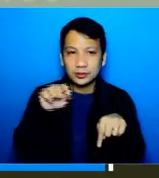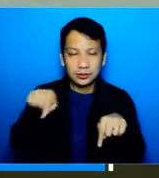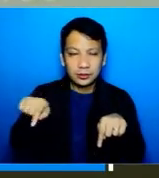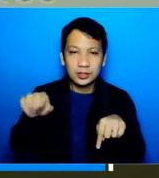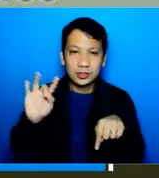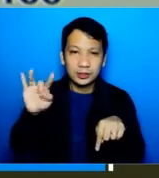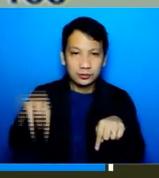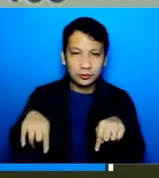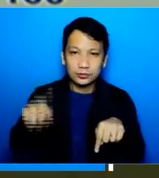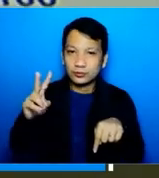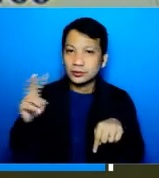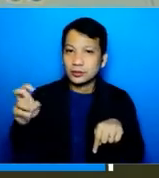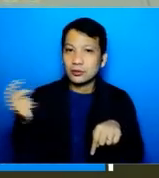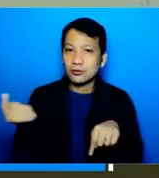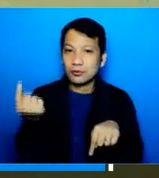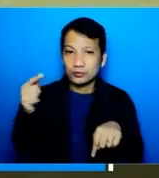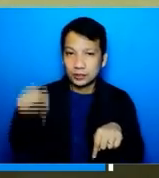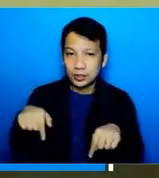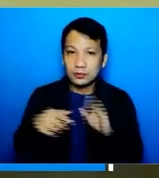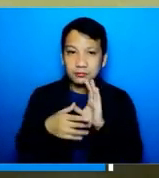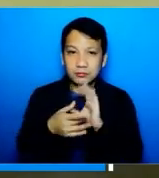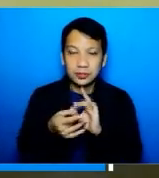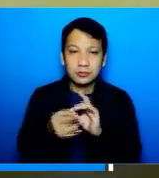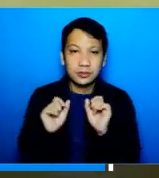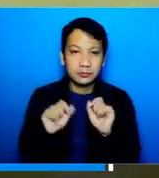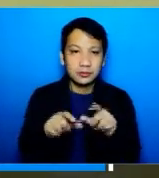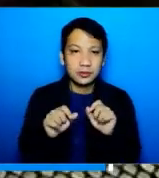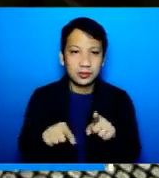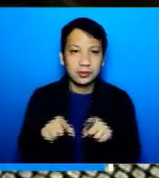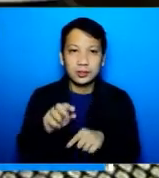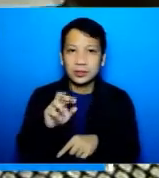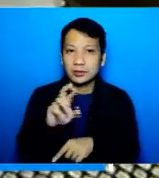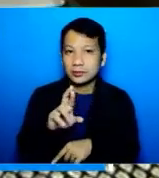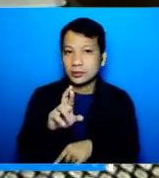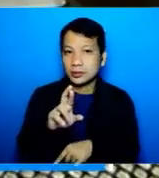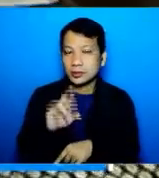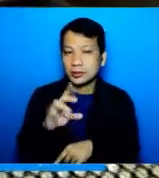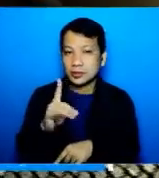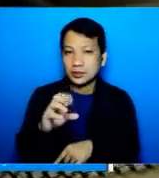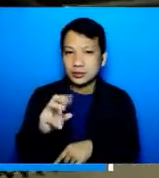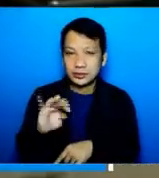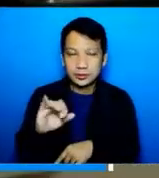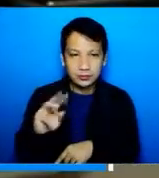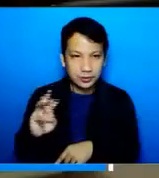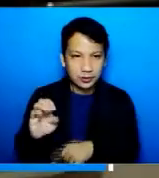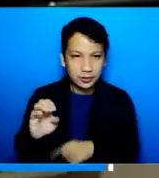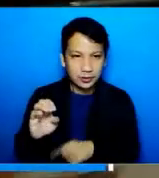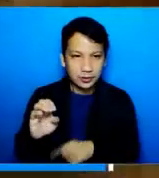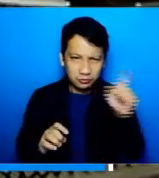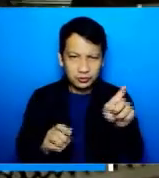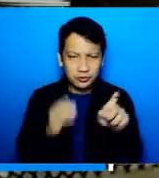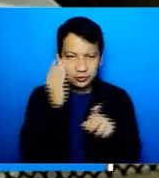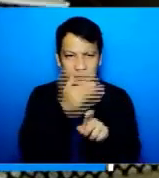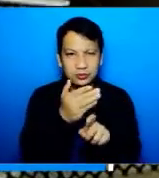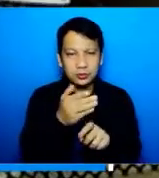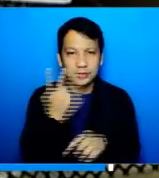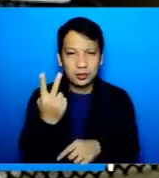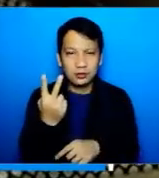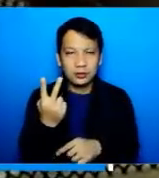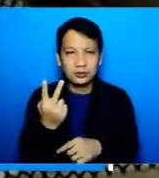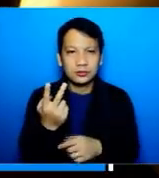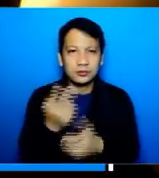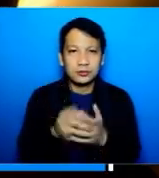hanggang 8,200 pesos lang ang bentahan ng Remdesivir. Sinisika pa ng News 5 na kunin ang panig ng dalawa sa